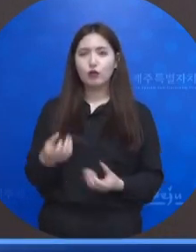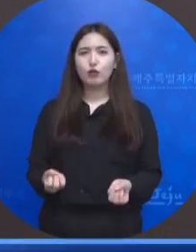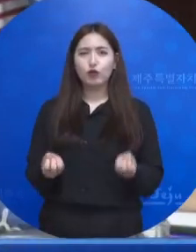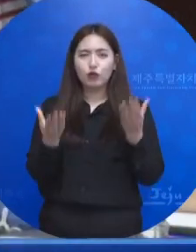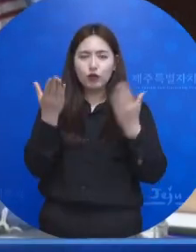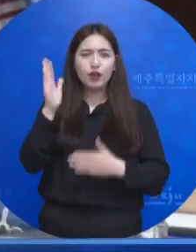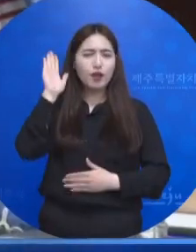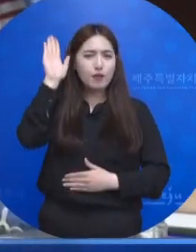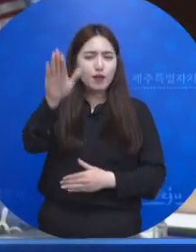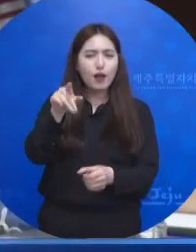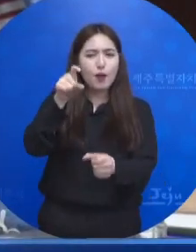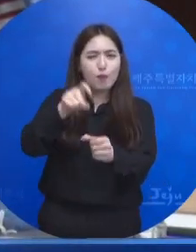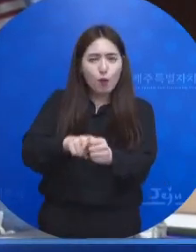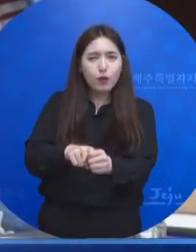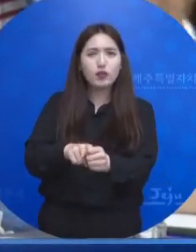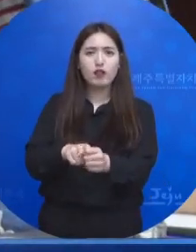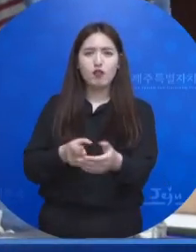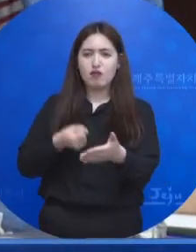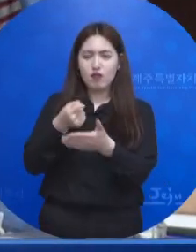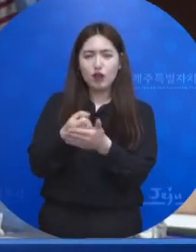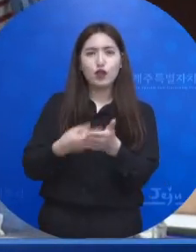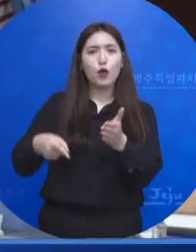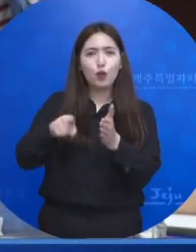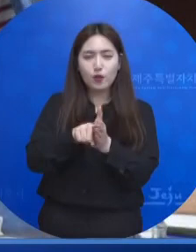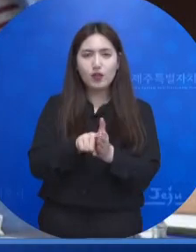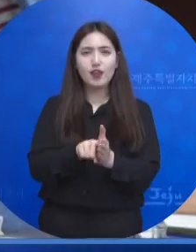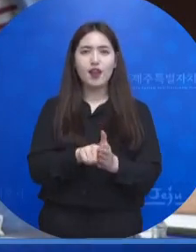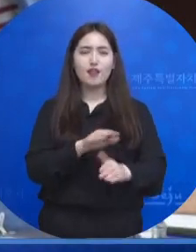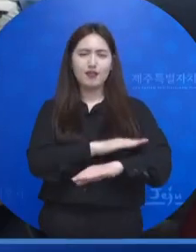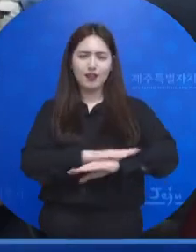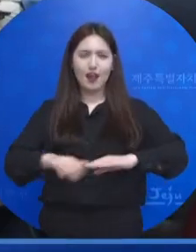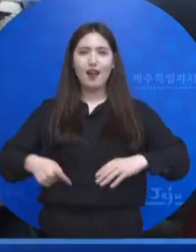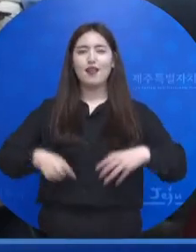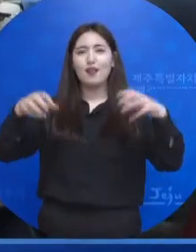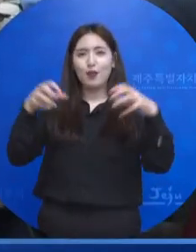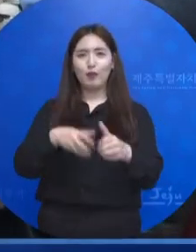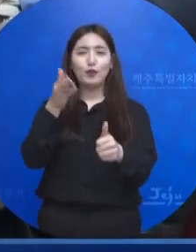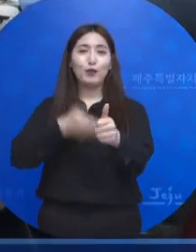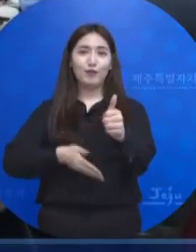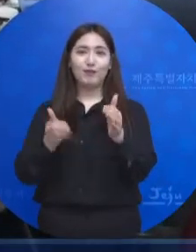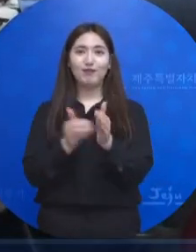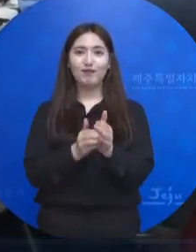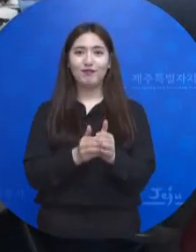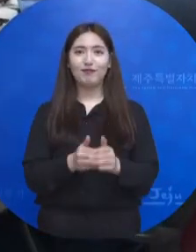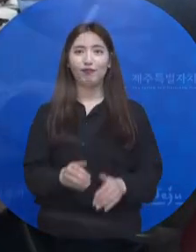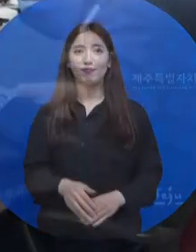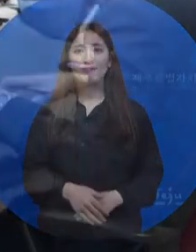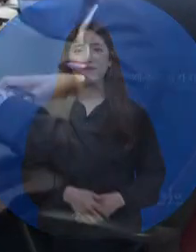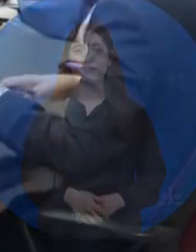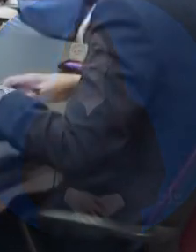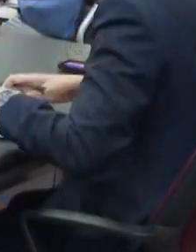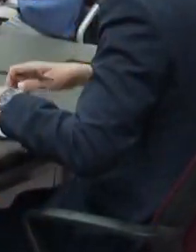들불축제가 나아가야 할 방향을 결정하는 데 아낌없는 협조를 요청했습니다.